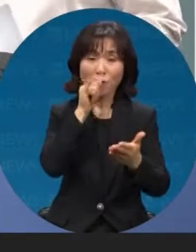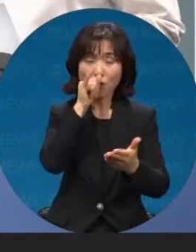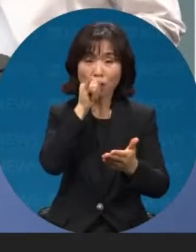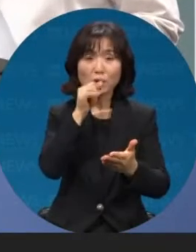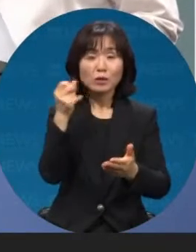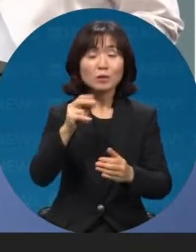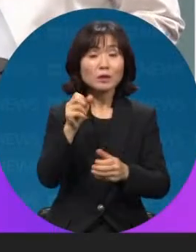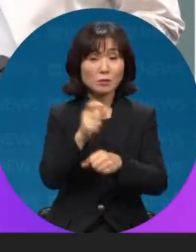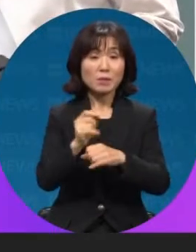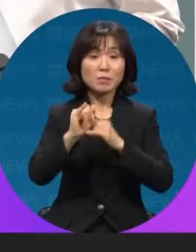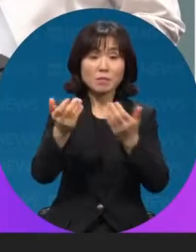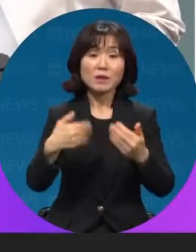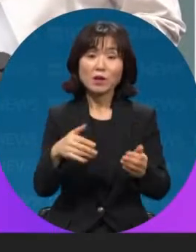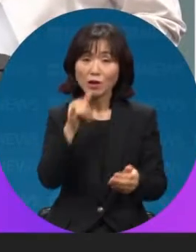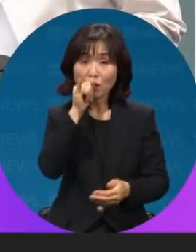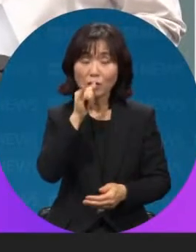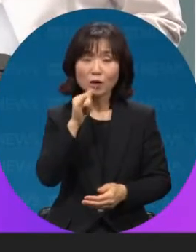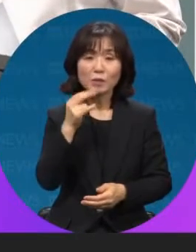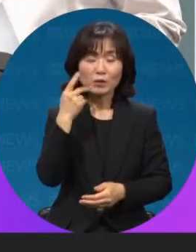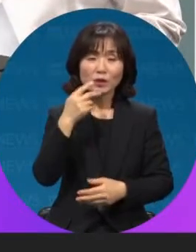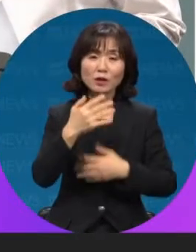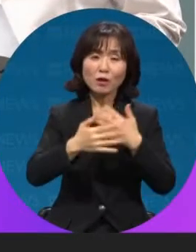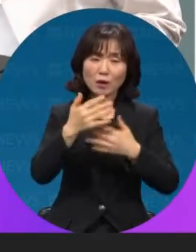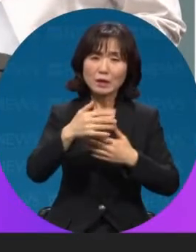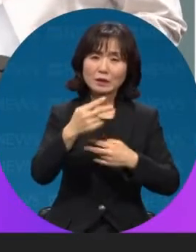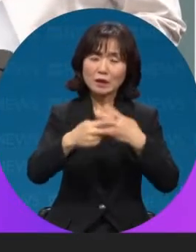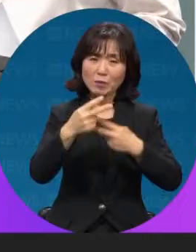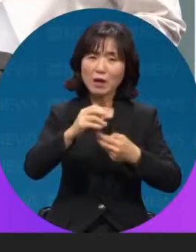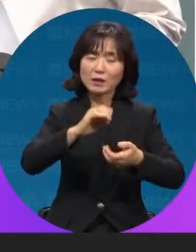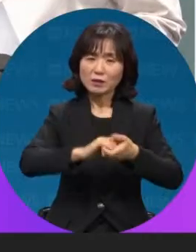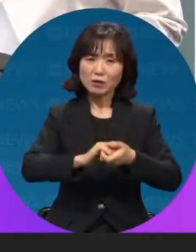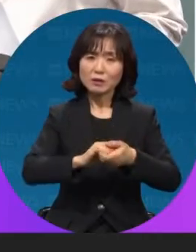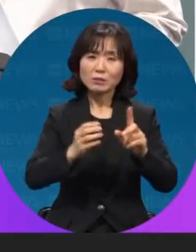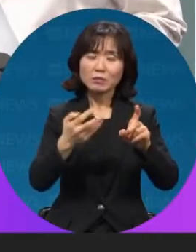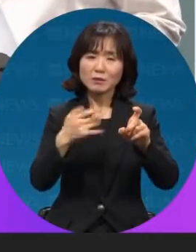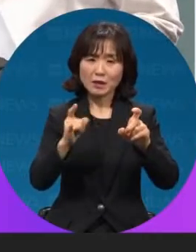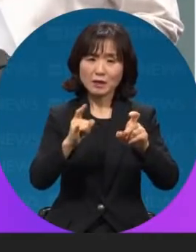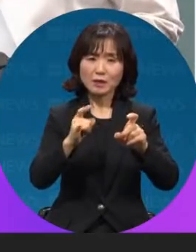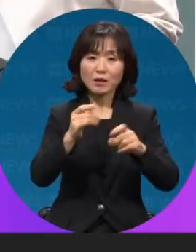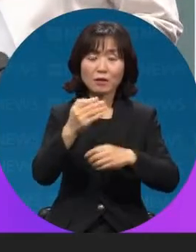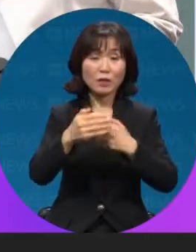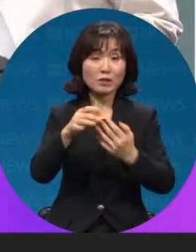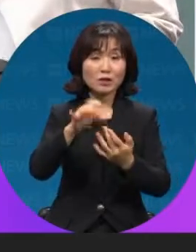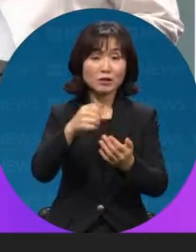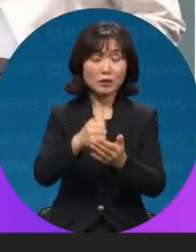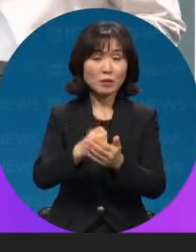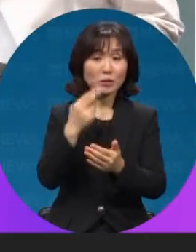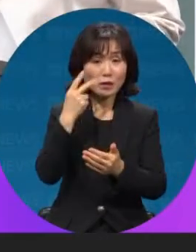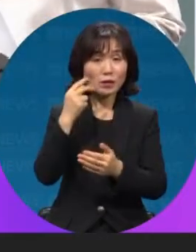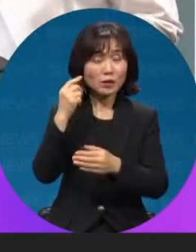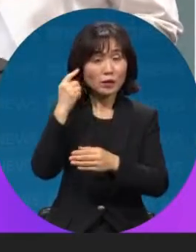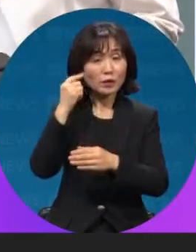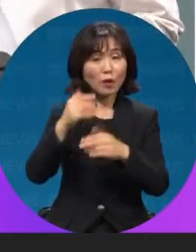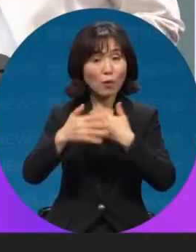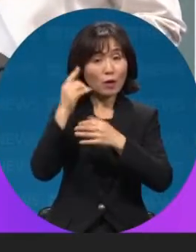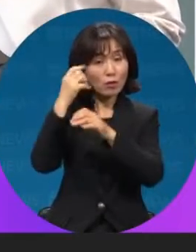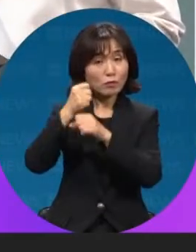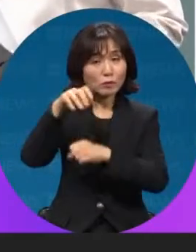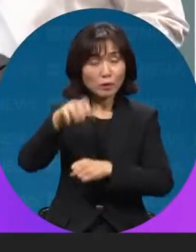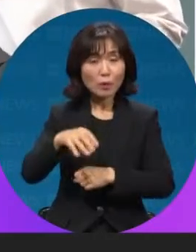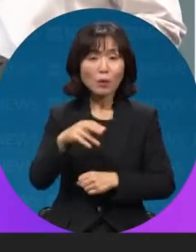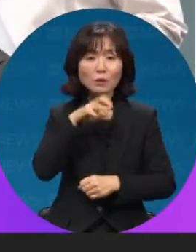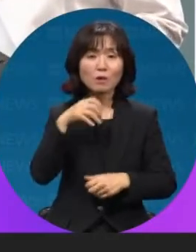소식도 있는데요 미국 영화와 드라마로 한정 에서 20대 작품을 선정하는 미 영화 연구소는 오징어 게임의